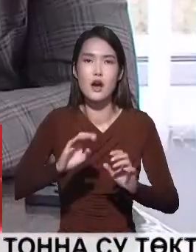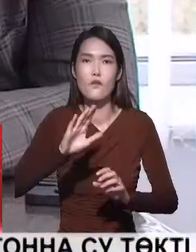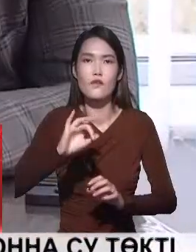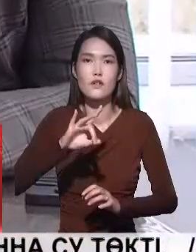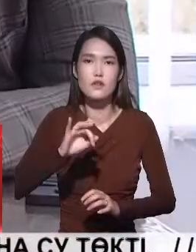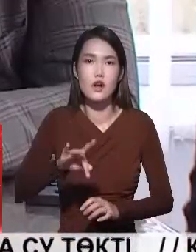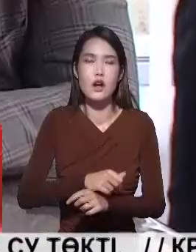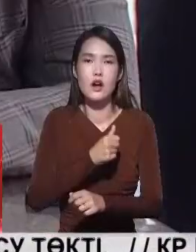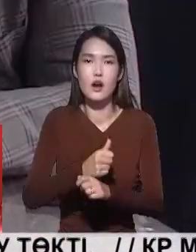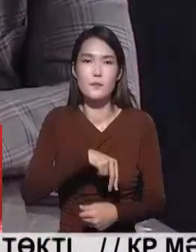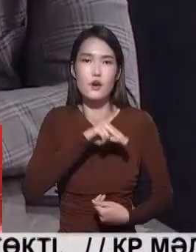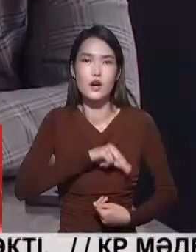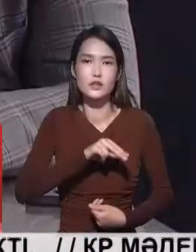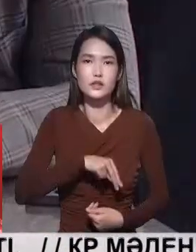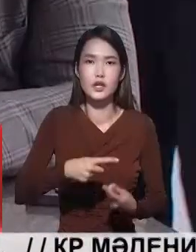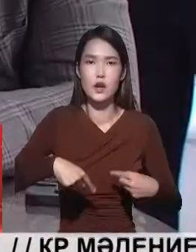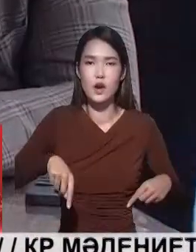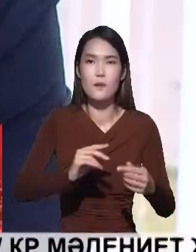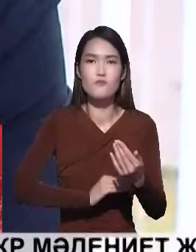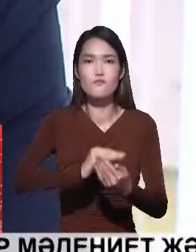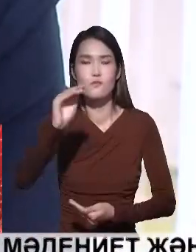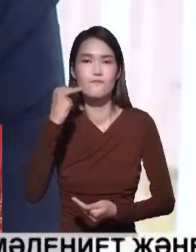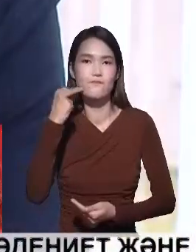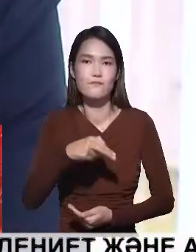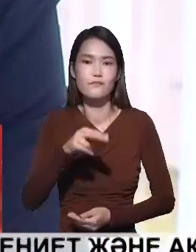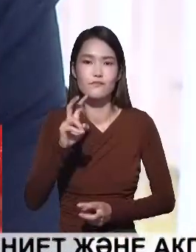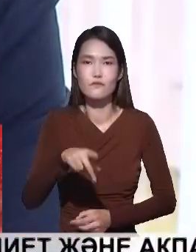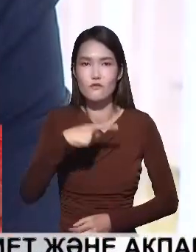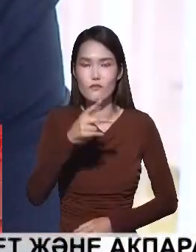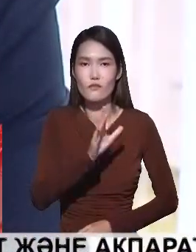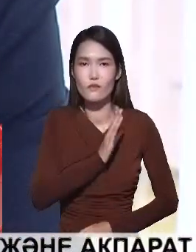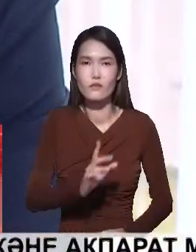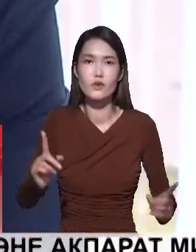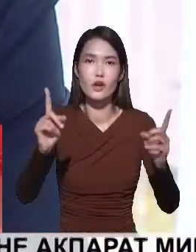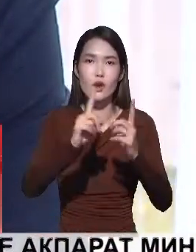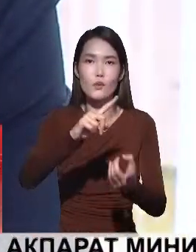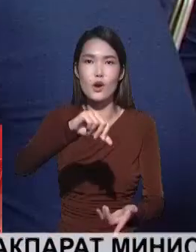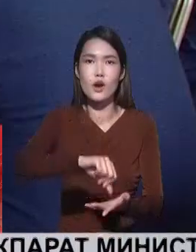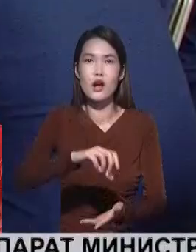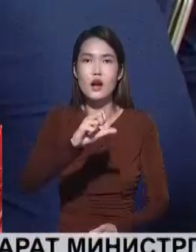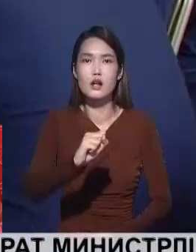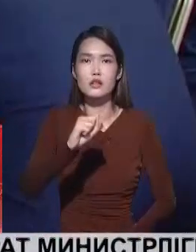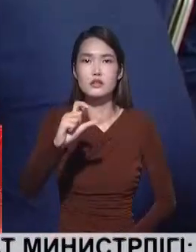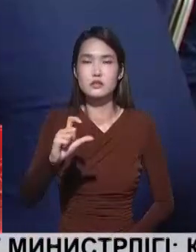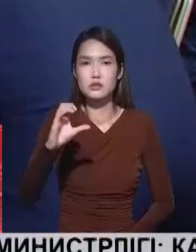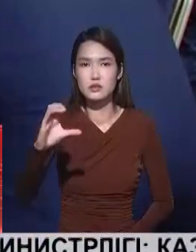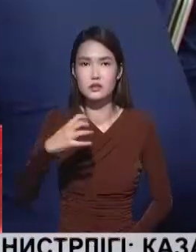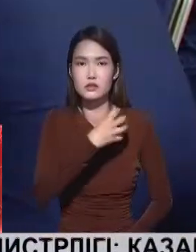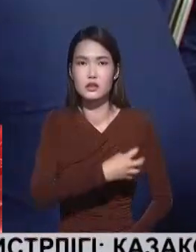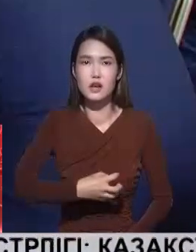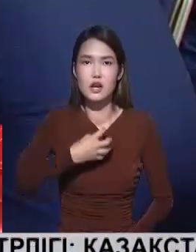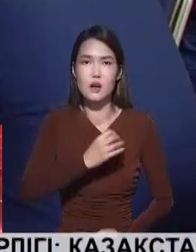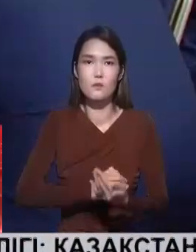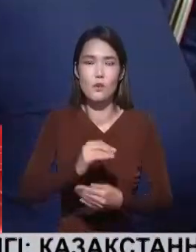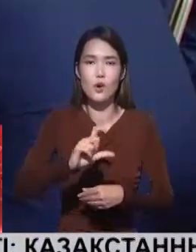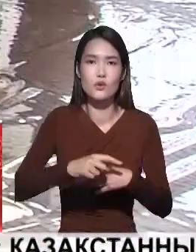бас қосуда қызметкерлер саяси науқаның жоғары деңгейде өткенін атып өтті. Кездесуге қатысқан атом электростанциясының маңыздылығы жөнінде